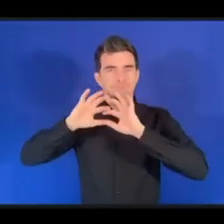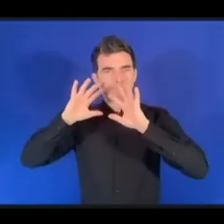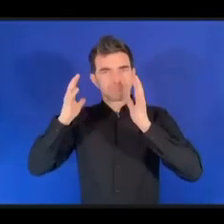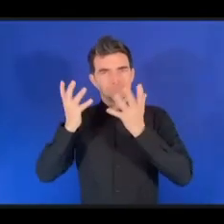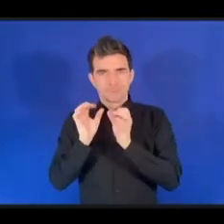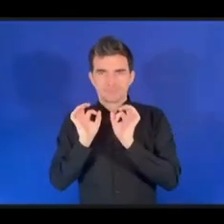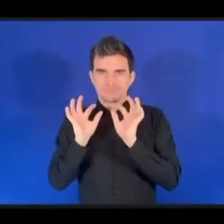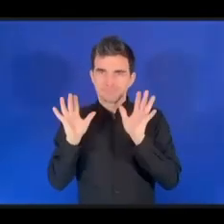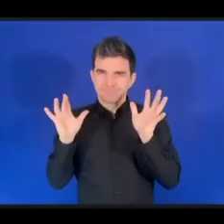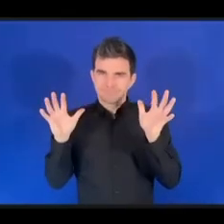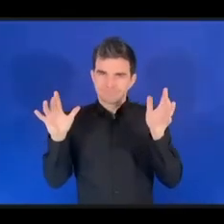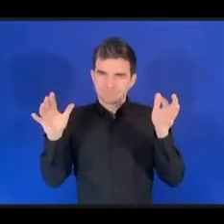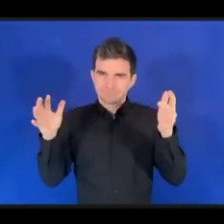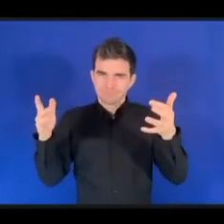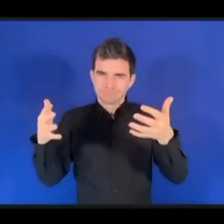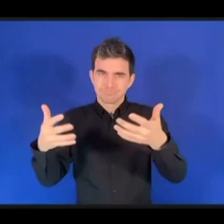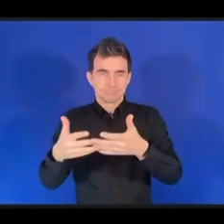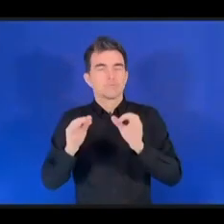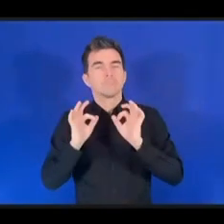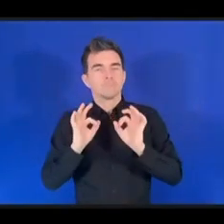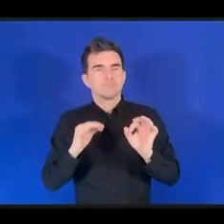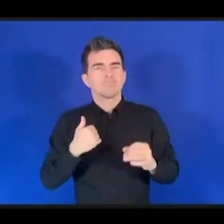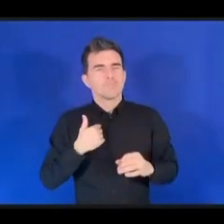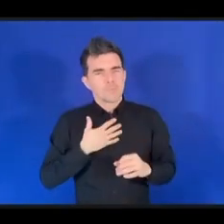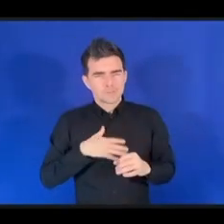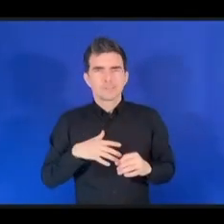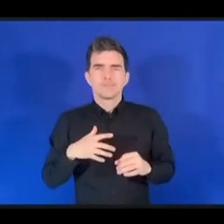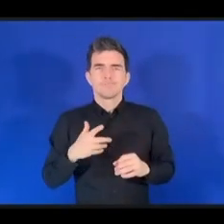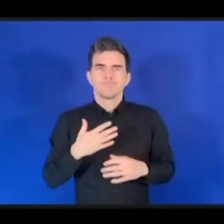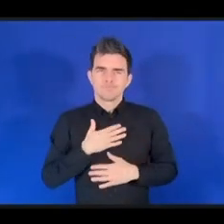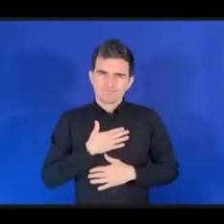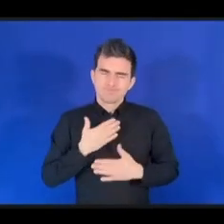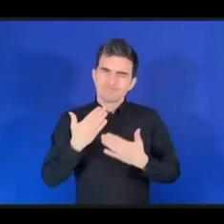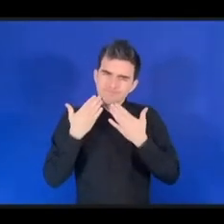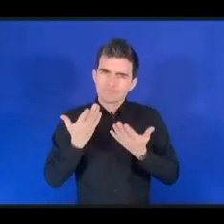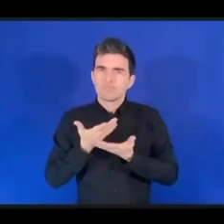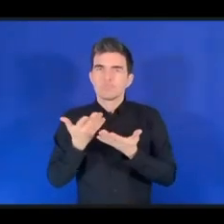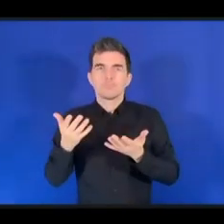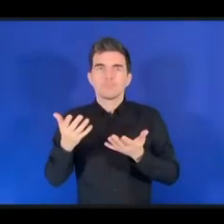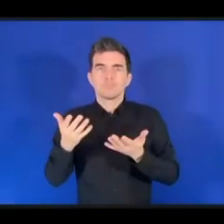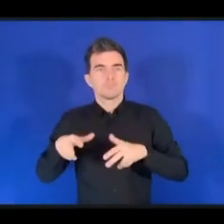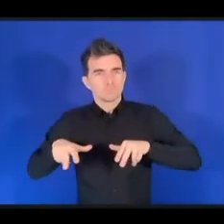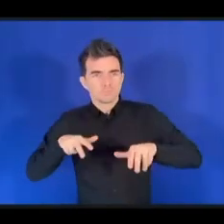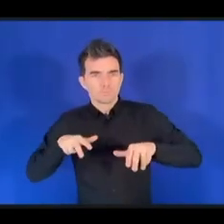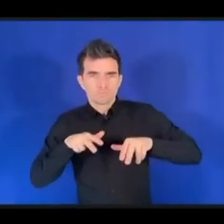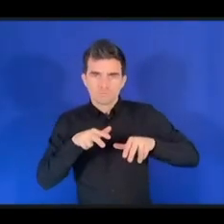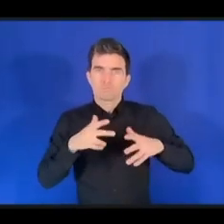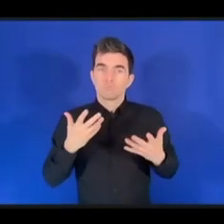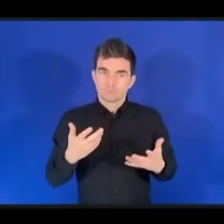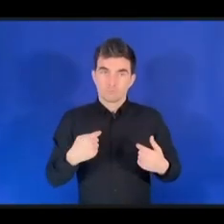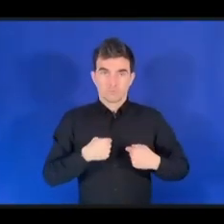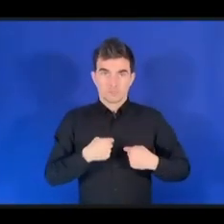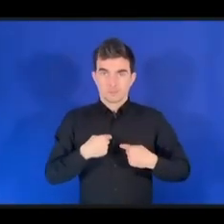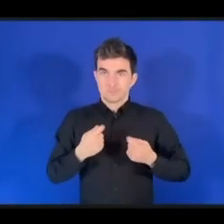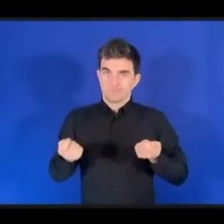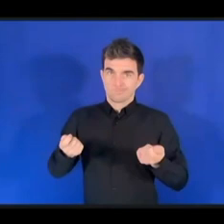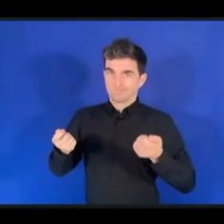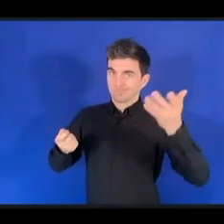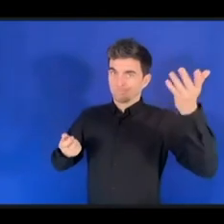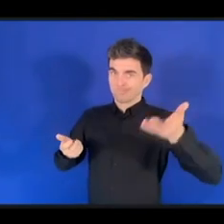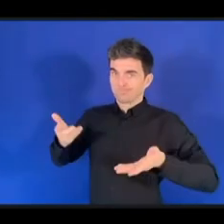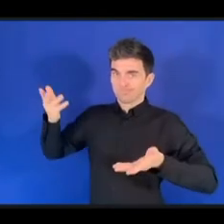的主办方，代表东道城市京都市呢，我也想衷心的感